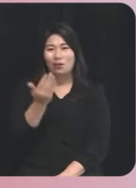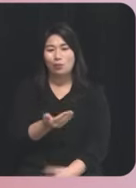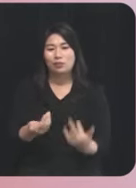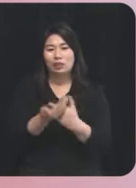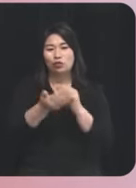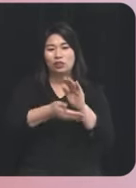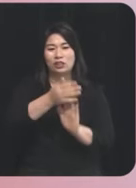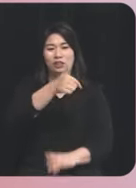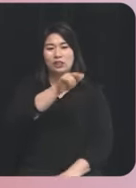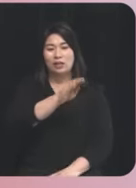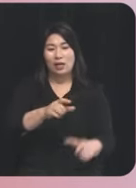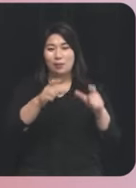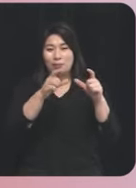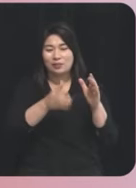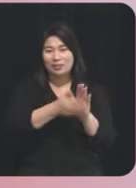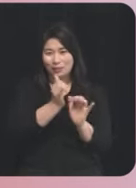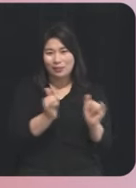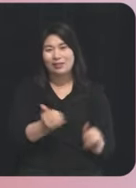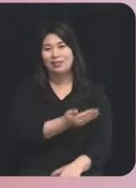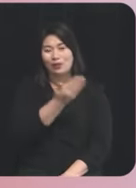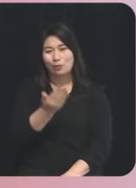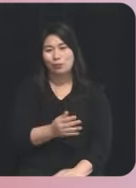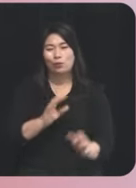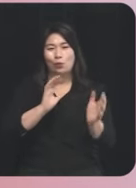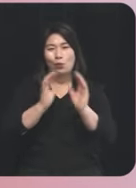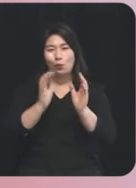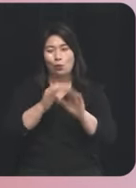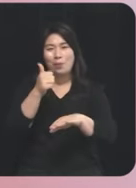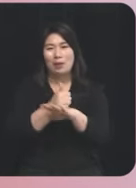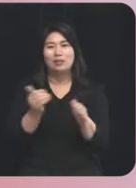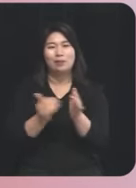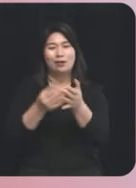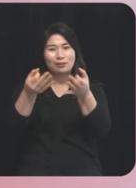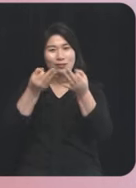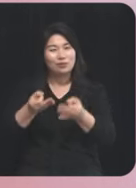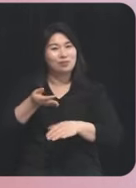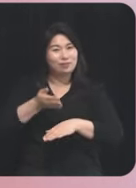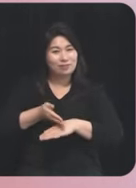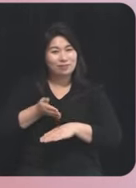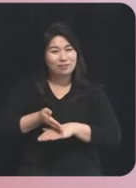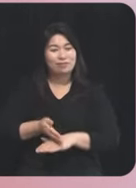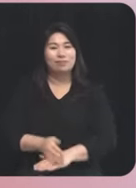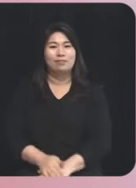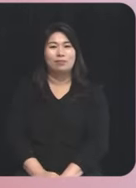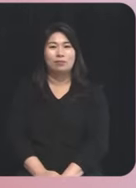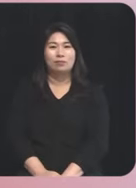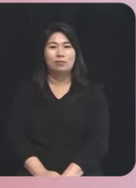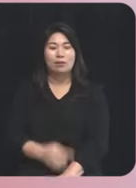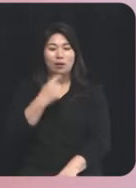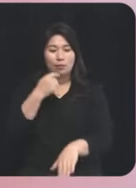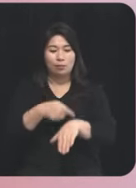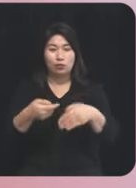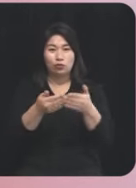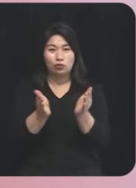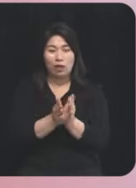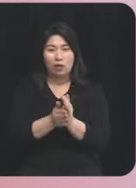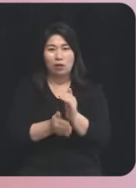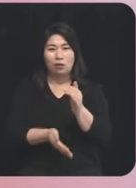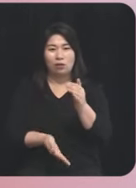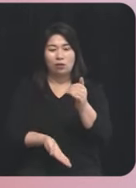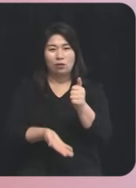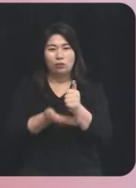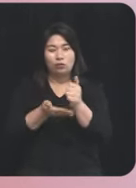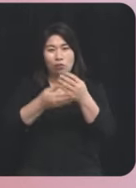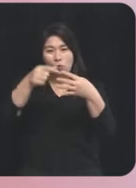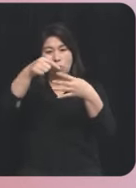제주시가 시민 여러분, 토론회를 끝까지 지켜봐 주셔서 감사드립니다. 민주당 경선 과정